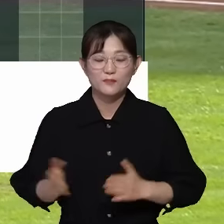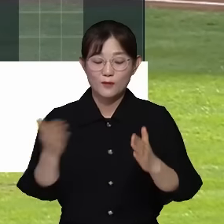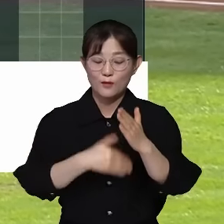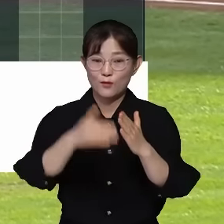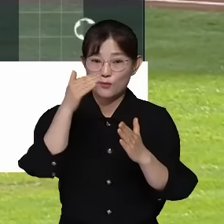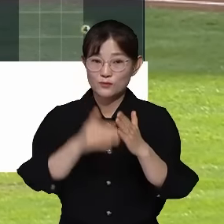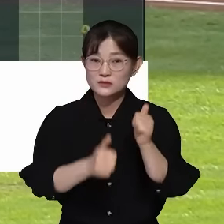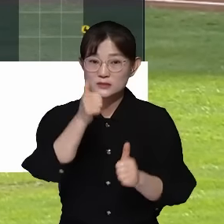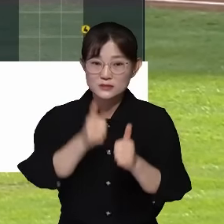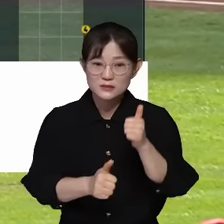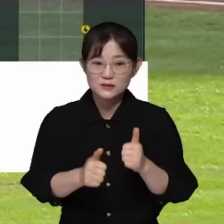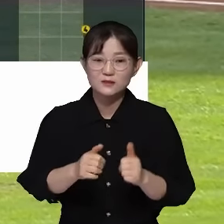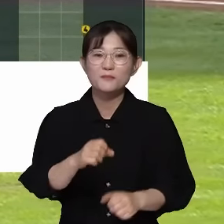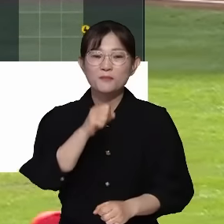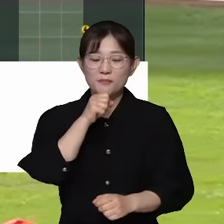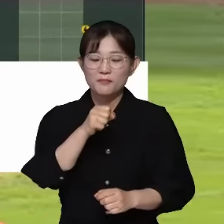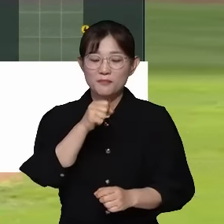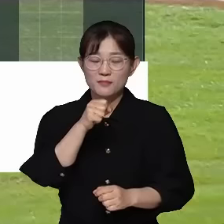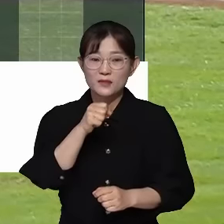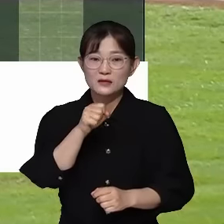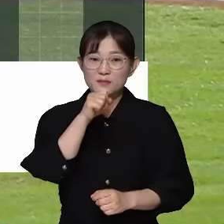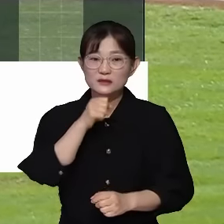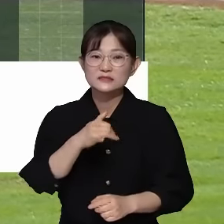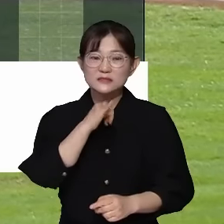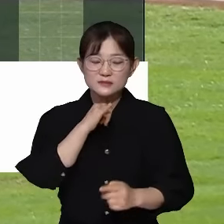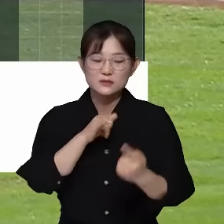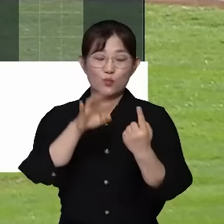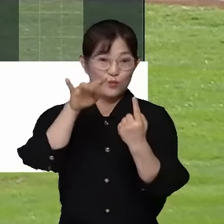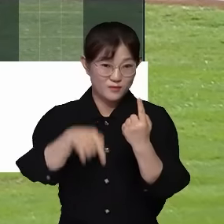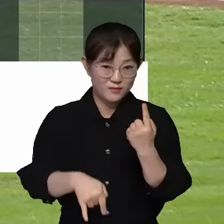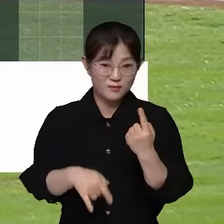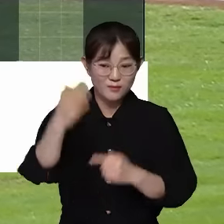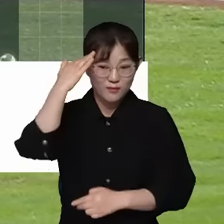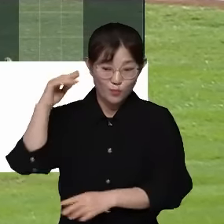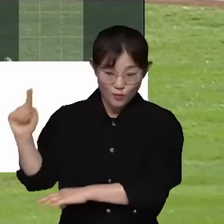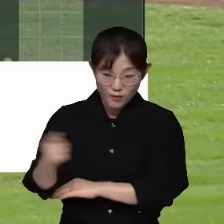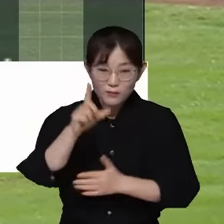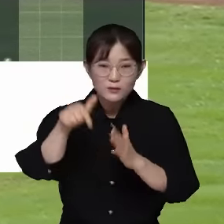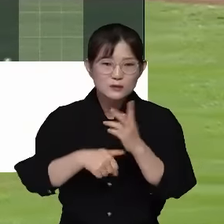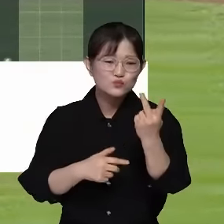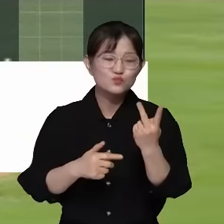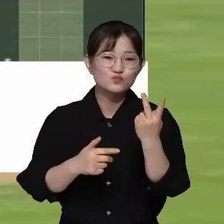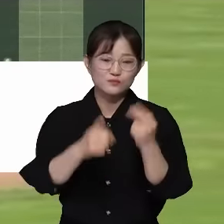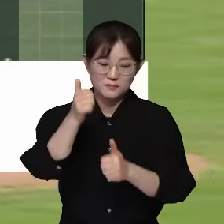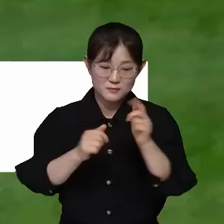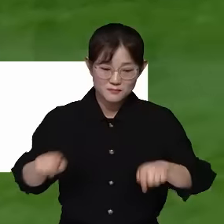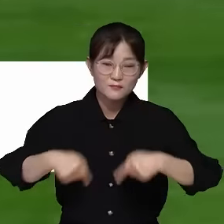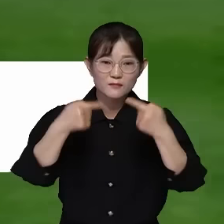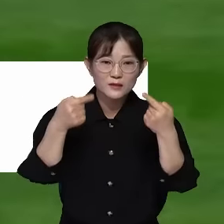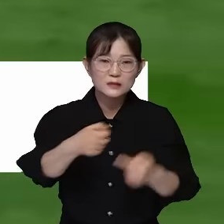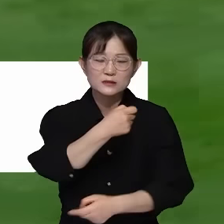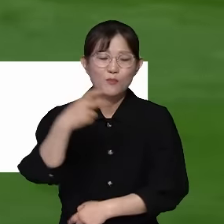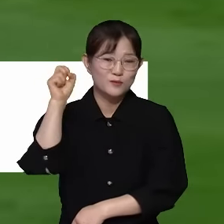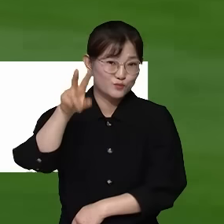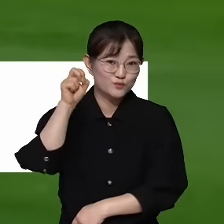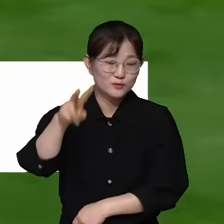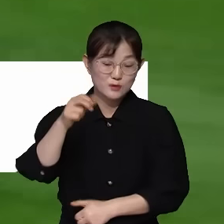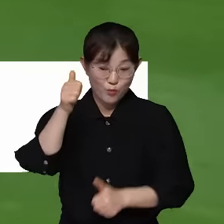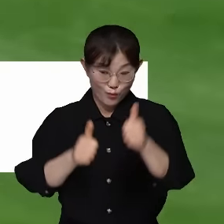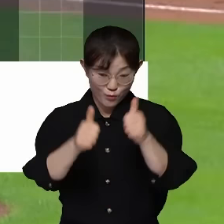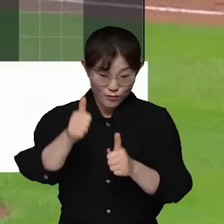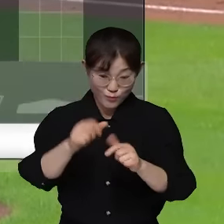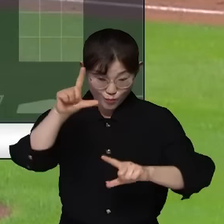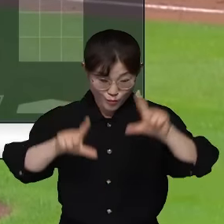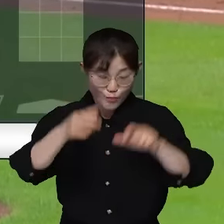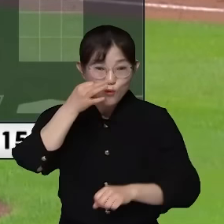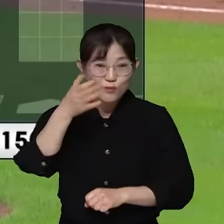평균 자책점 1위를 기록한 데 이어 한국 시리즈에서도 두 경기에 선발 출전해 흔들림 없는 에이스의 위용을